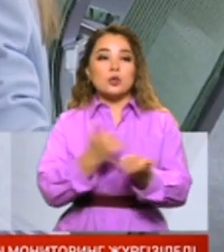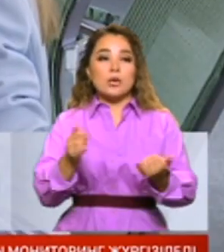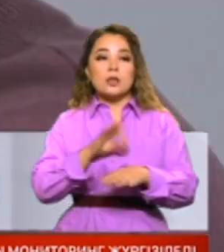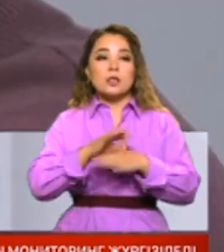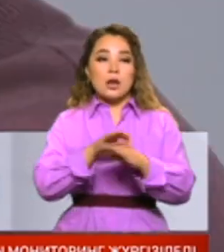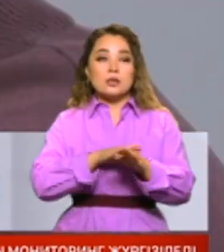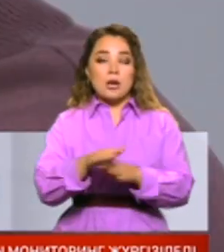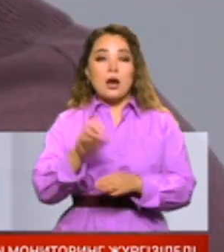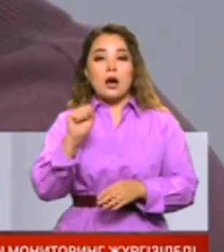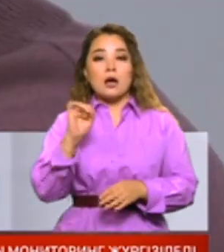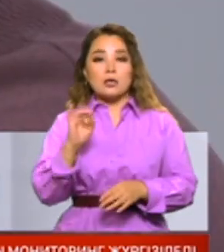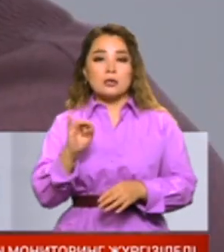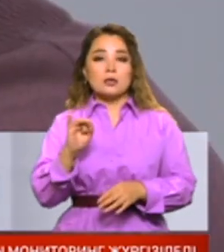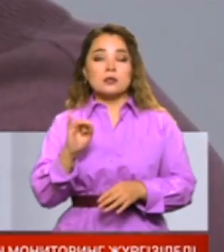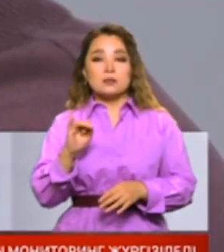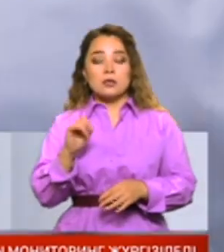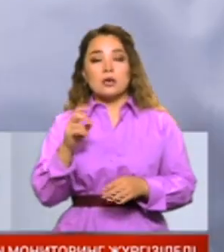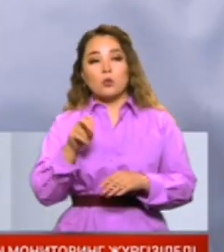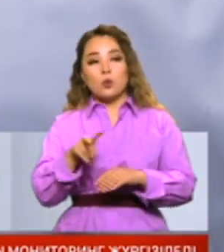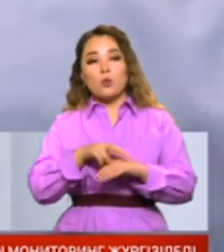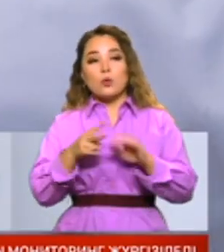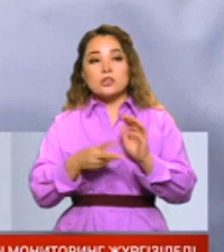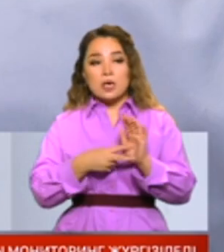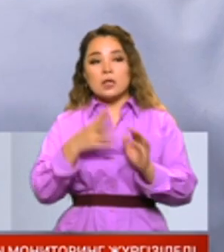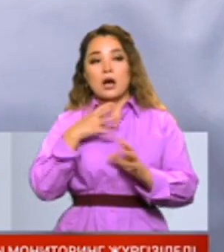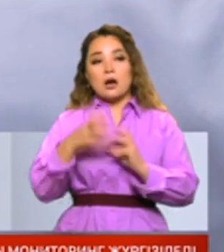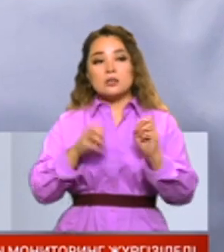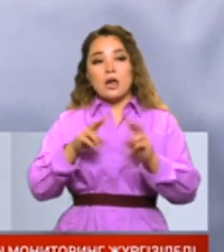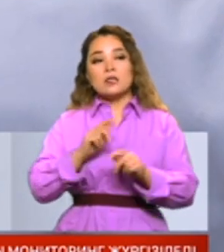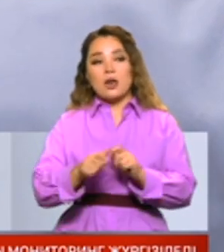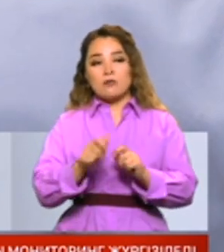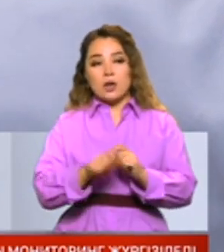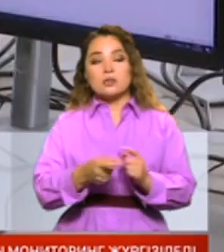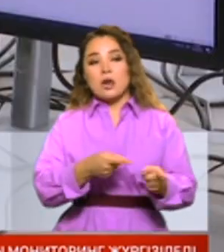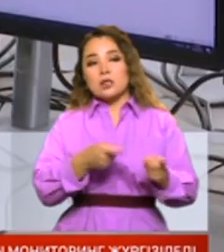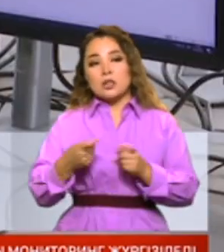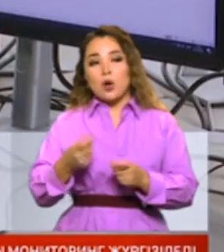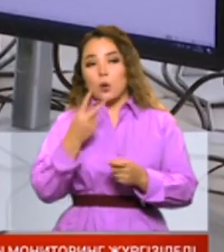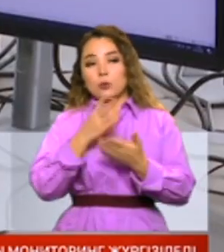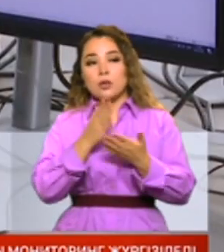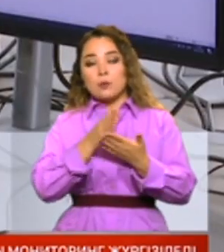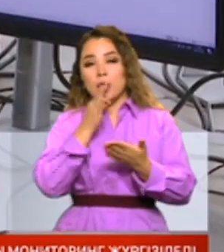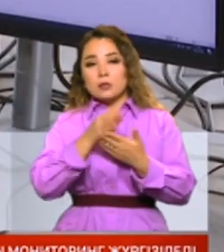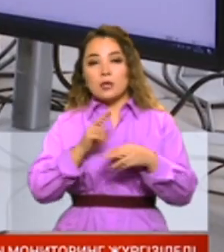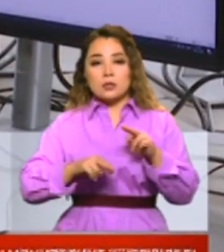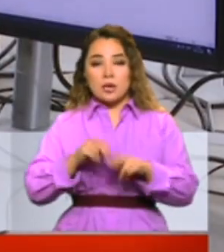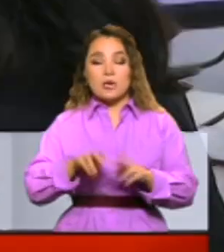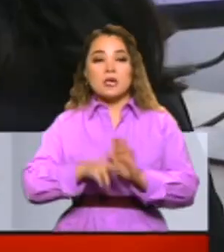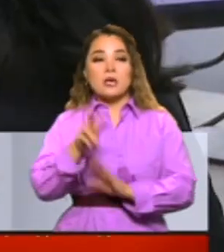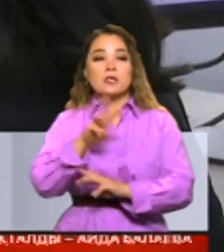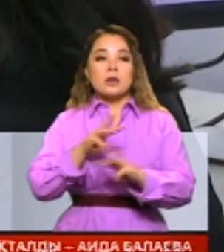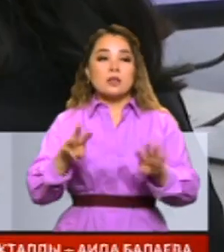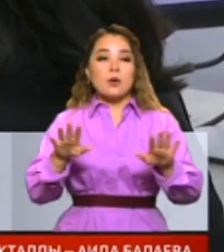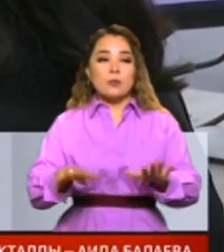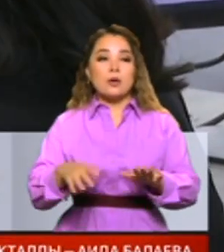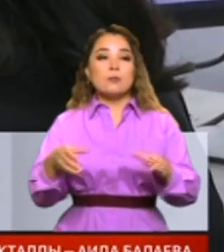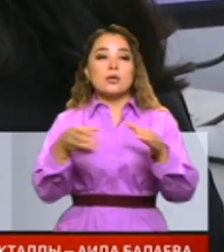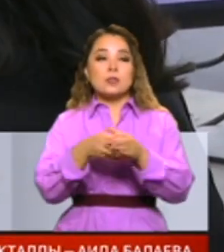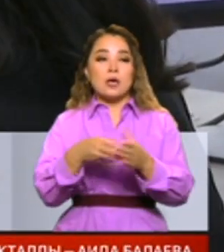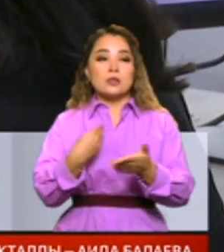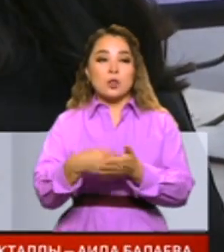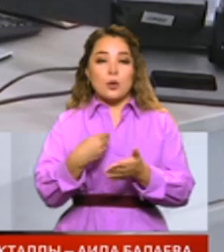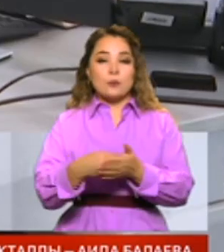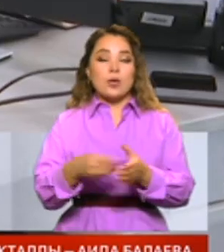жатса, ал АЭКС 2017 жылдан бастап халықаралық инвесторларды тарту үшін құрылған. Сенаторлар осы биржаларды біріктіру